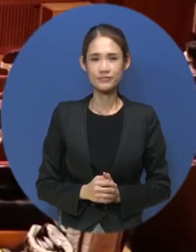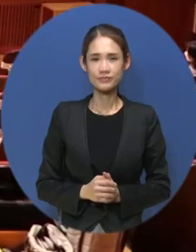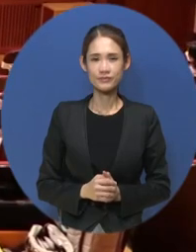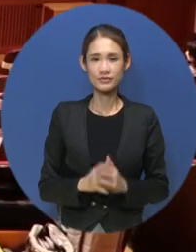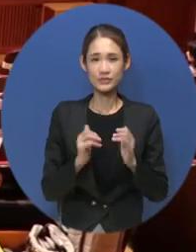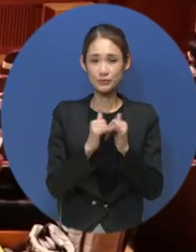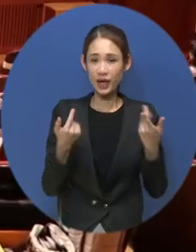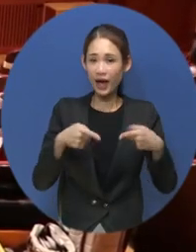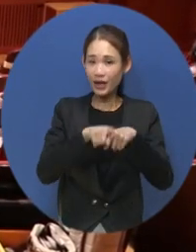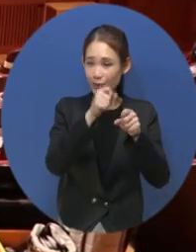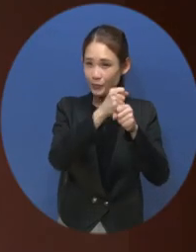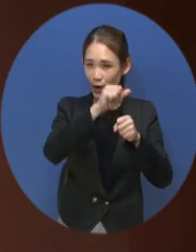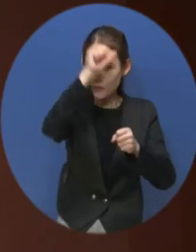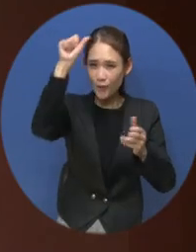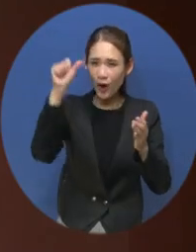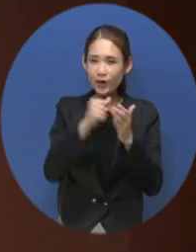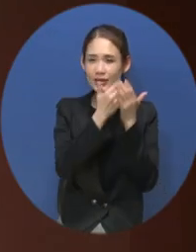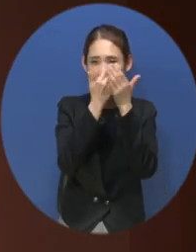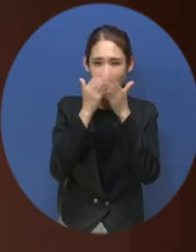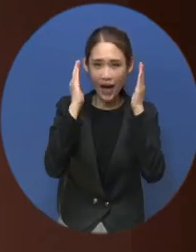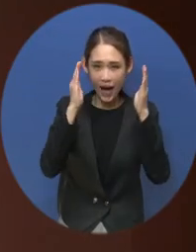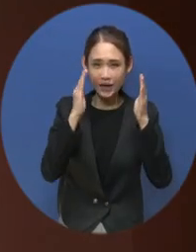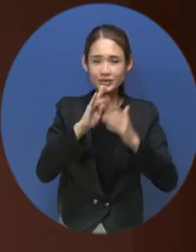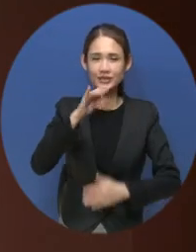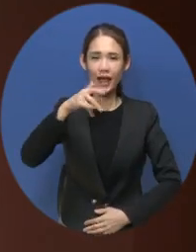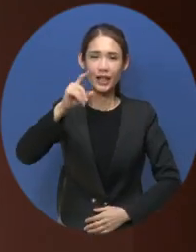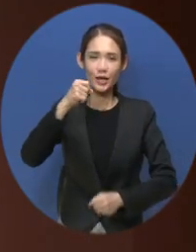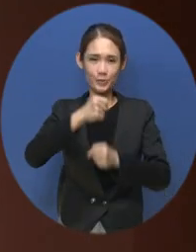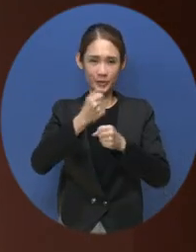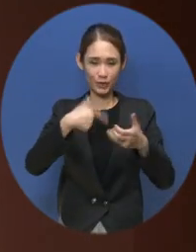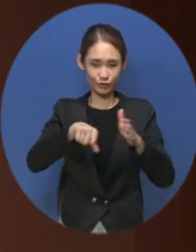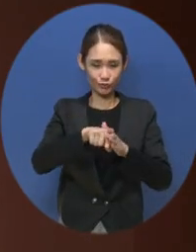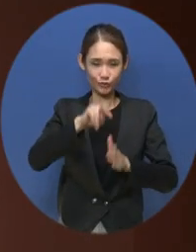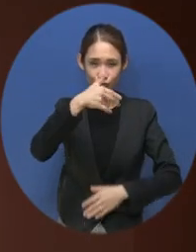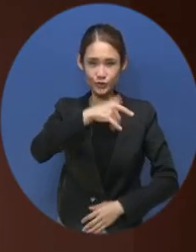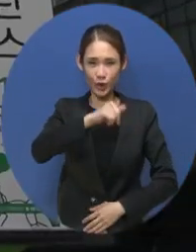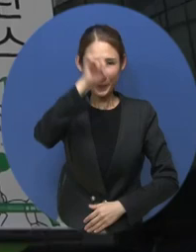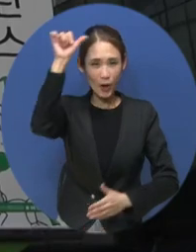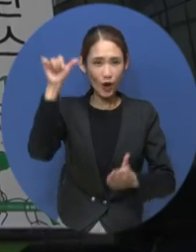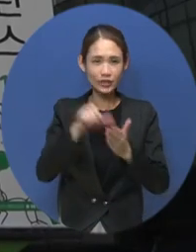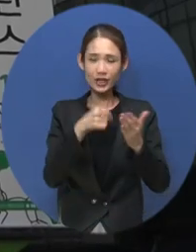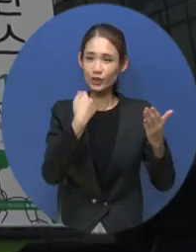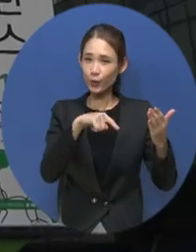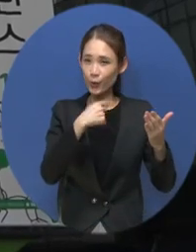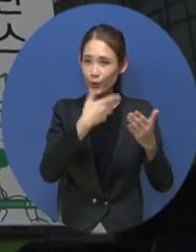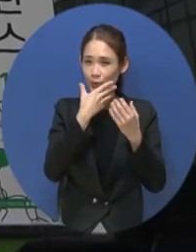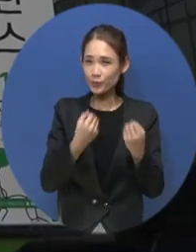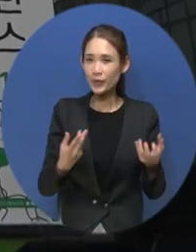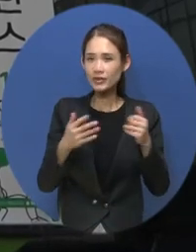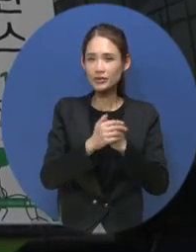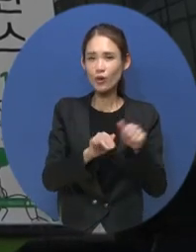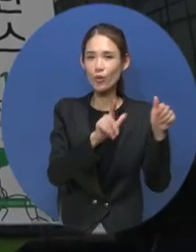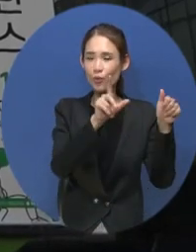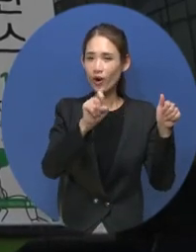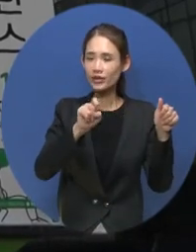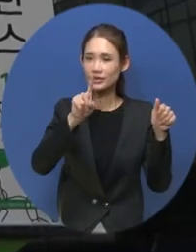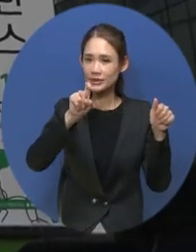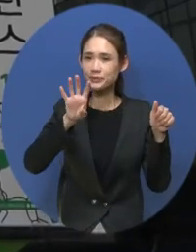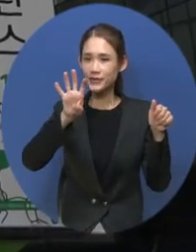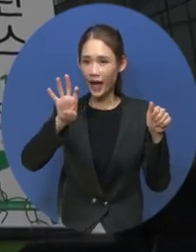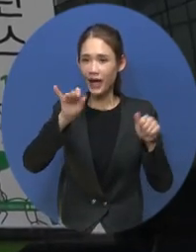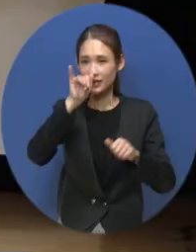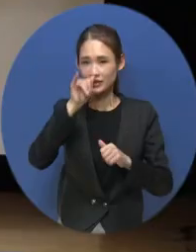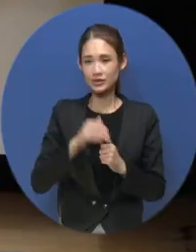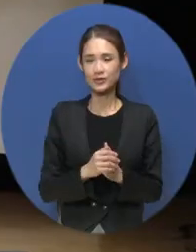시민이 함께 만드는 평생학습 생태계를 위한 순천 평생교육 컨퍼런스가 지난 14일 순천시에서